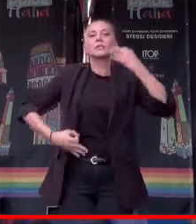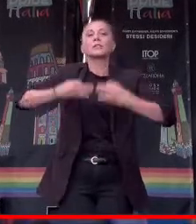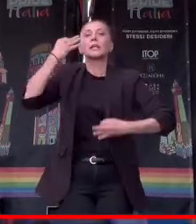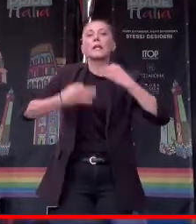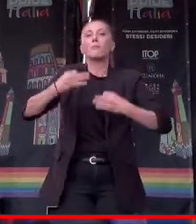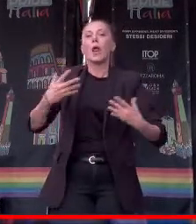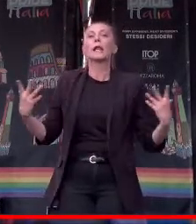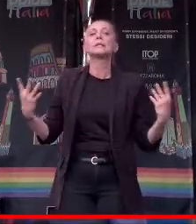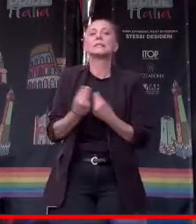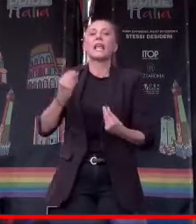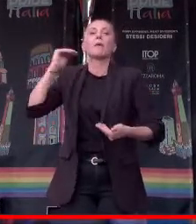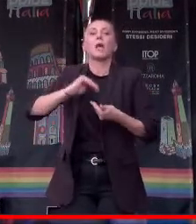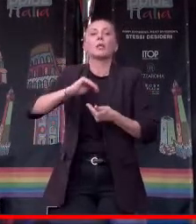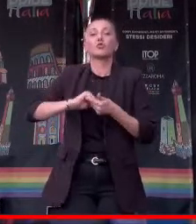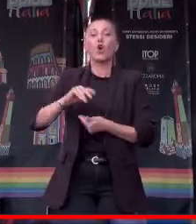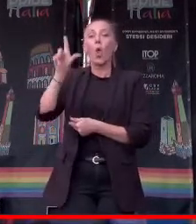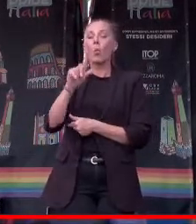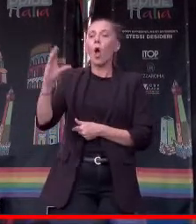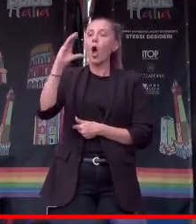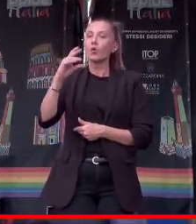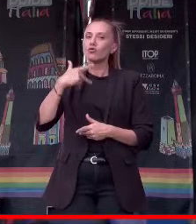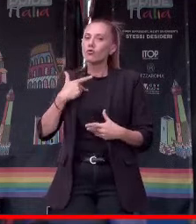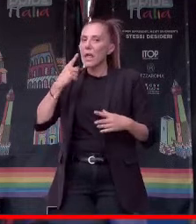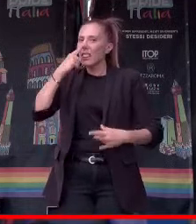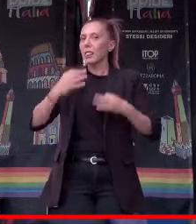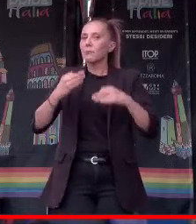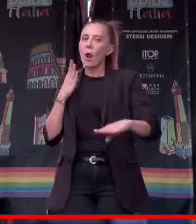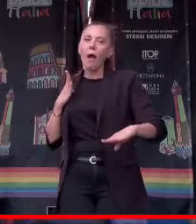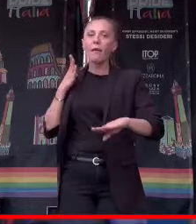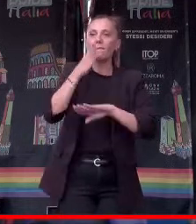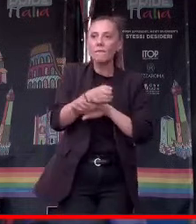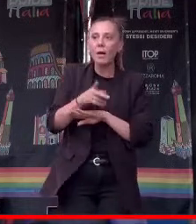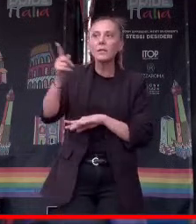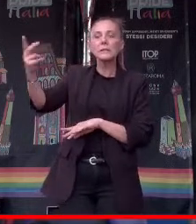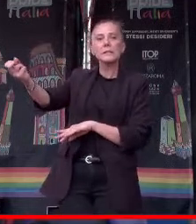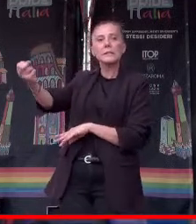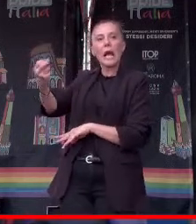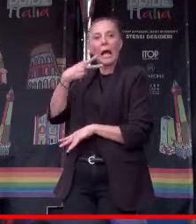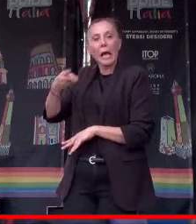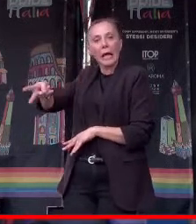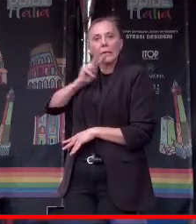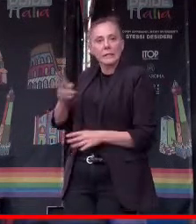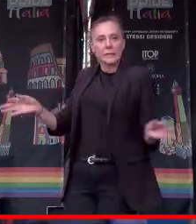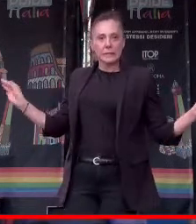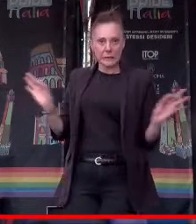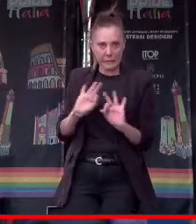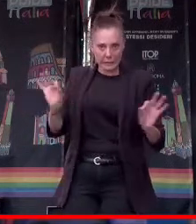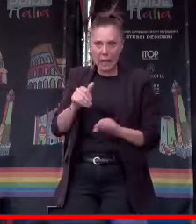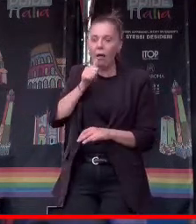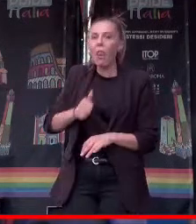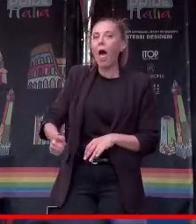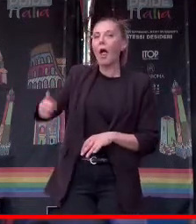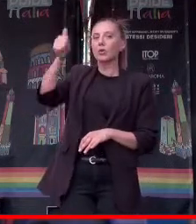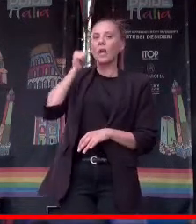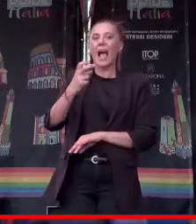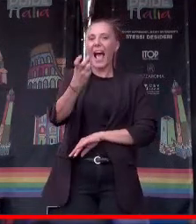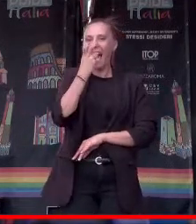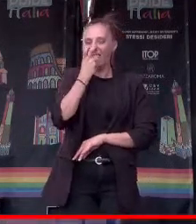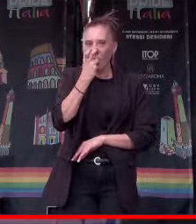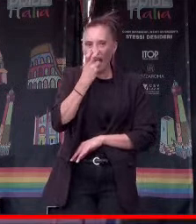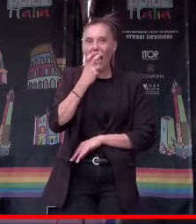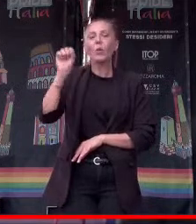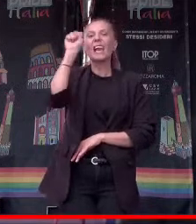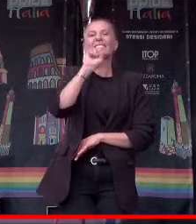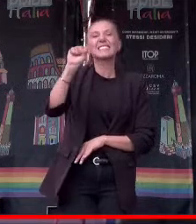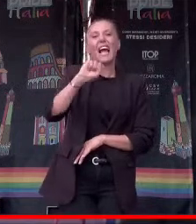proprio all'associazione Luca Coscioni. Quindi non avendo ricevuto nessuna risposta, l'anno scorso l'avvocato Alessandro